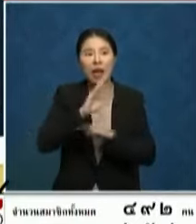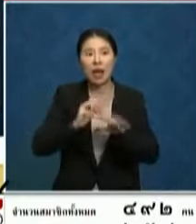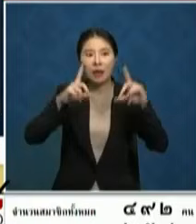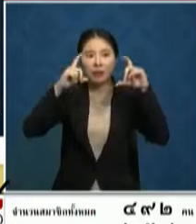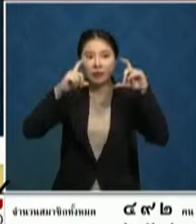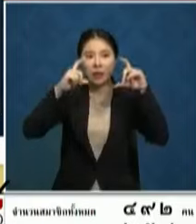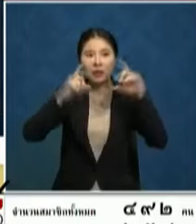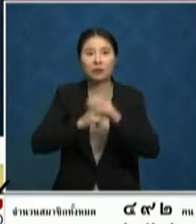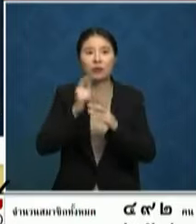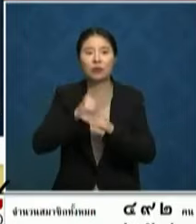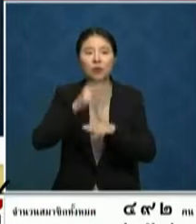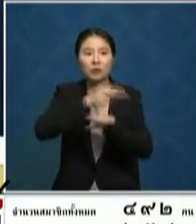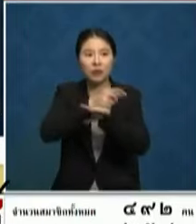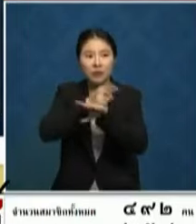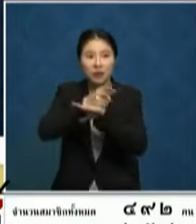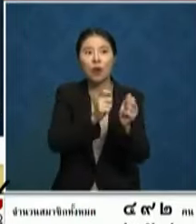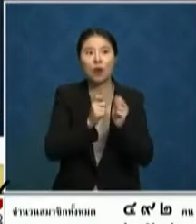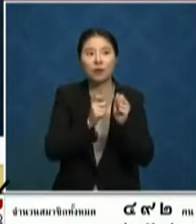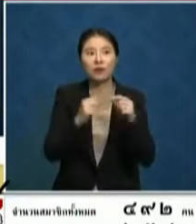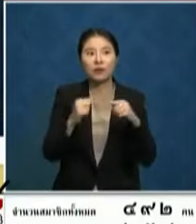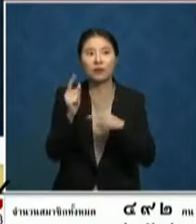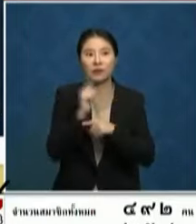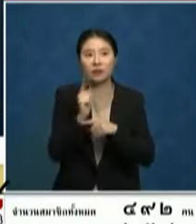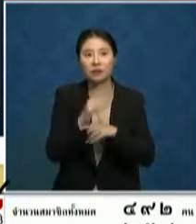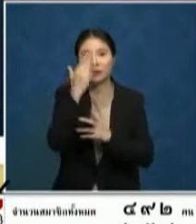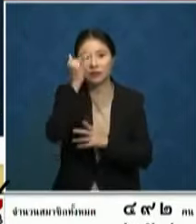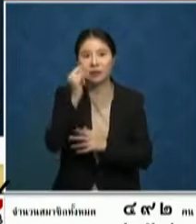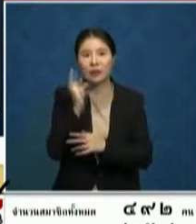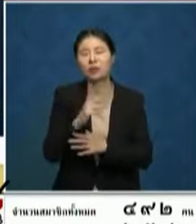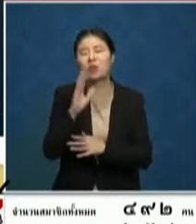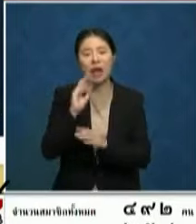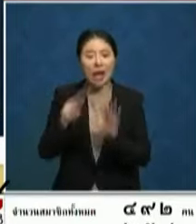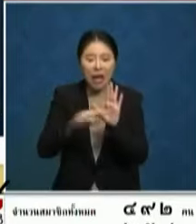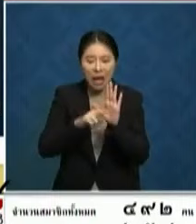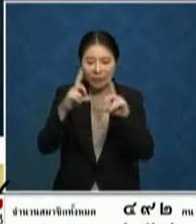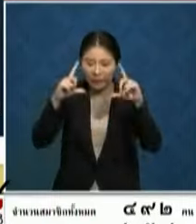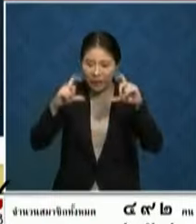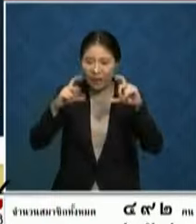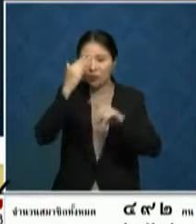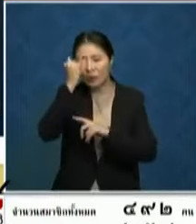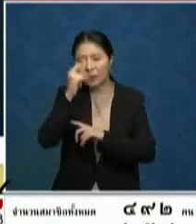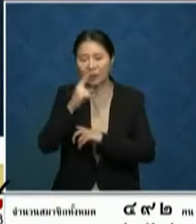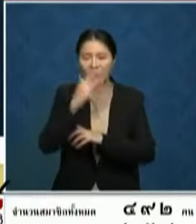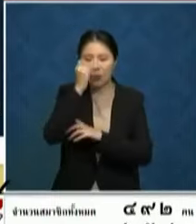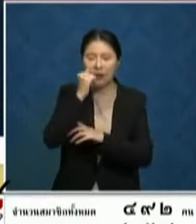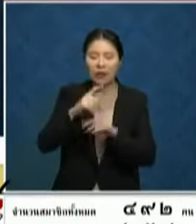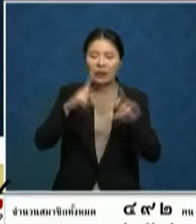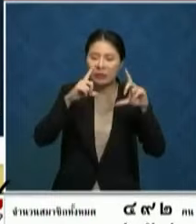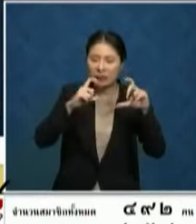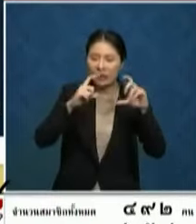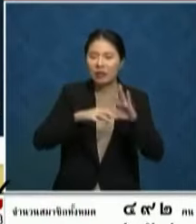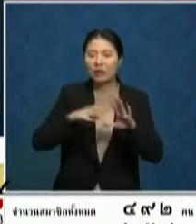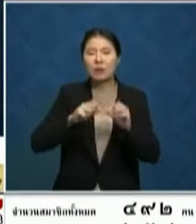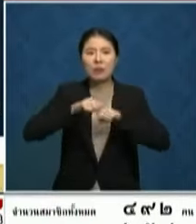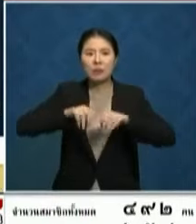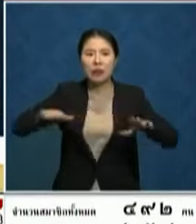ายของนะว่าแผงที่แหกปากตะโกนเธอใช้คำนี้แหกปากตะโกนว่าเป็นภาษาพม่าเป็นเจ้าของแผงหรือลูกจ้างค